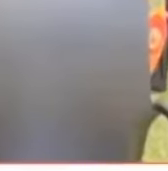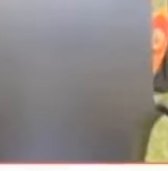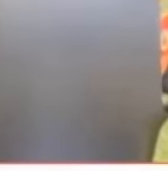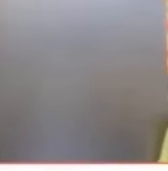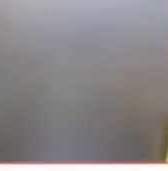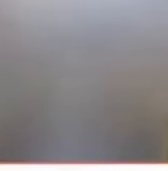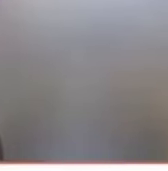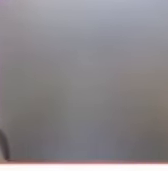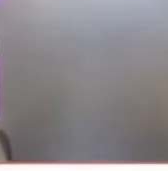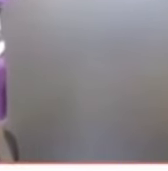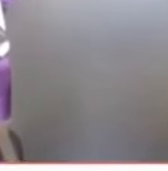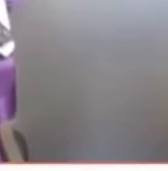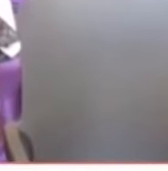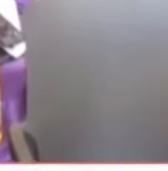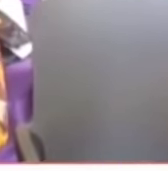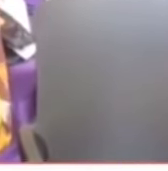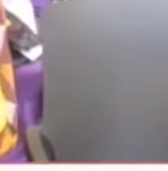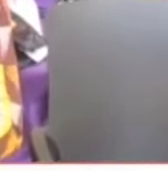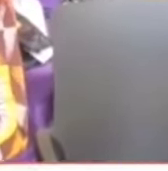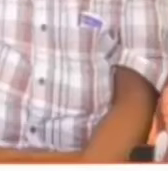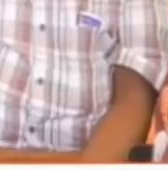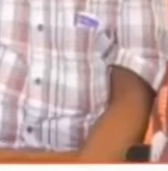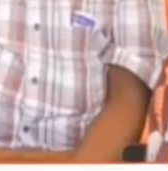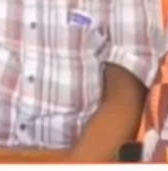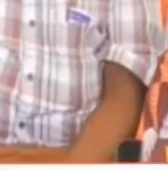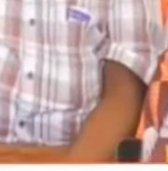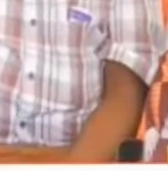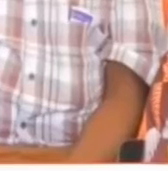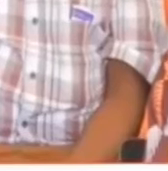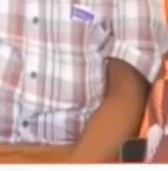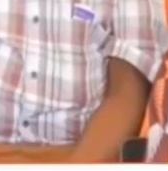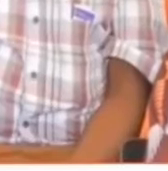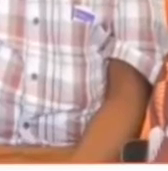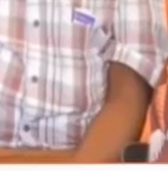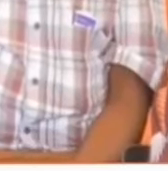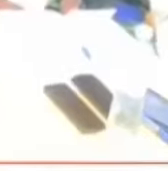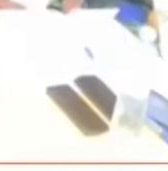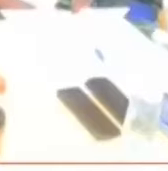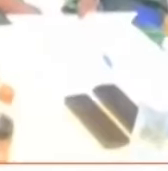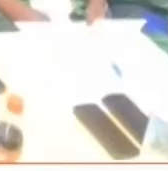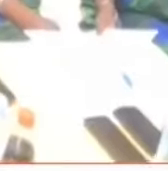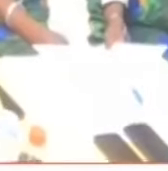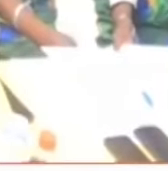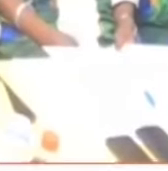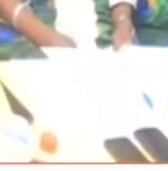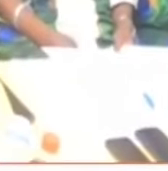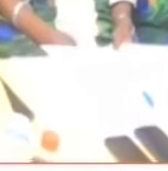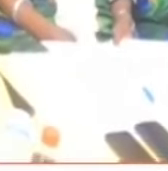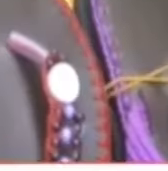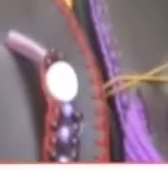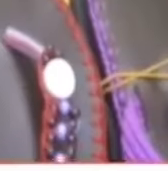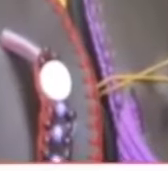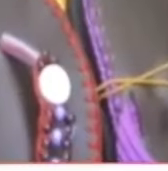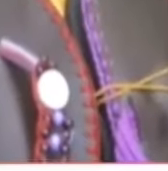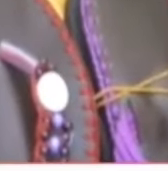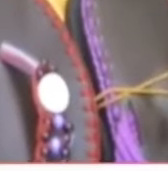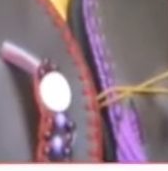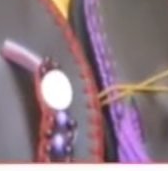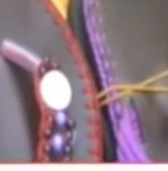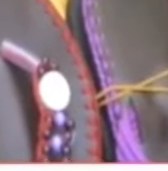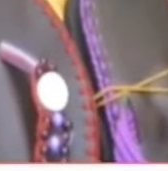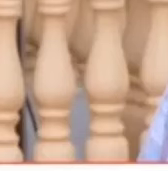Yes. Akulira akakiiko ka National Women's Council of Uganda akiikiriddwa omuyambi we Amina Nancha abakuutidde okwettanira enteekateeka